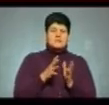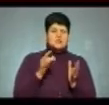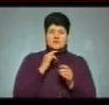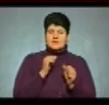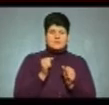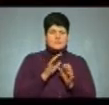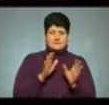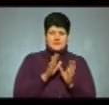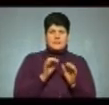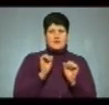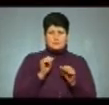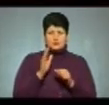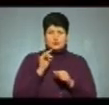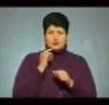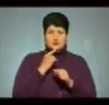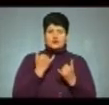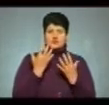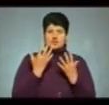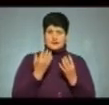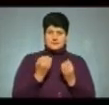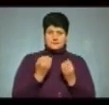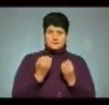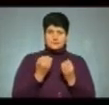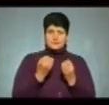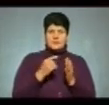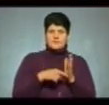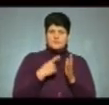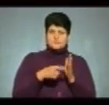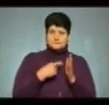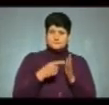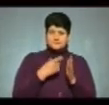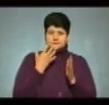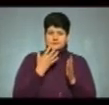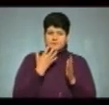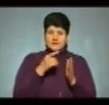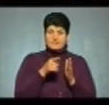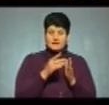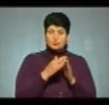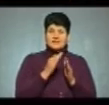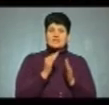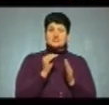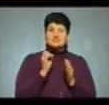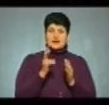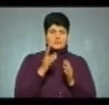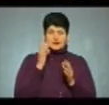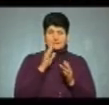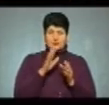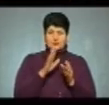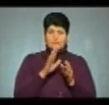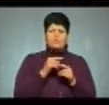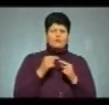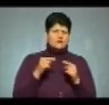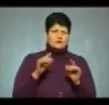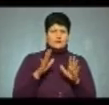тому що може бути економія. На сьогоднішній день по приладу обліку теплової енергії в тих будинках, де є ЖЕКи, ми не нараховуємо. Тобто в будь-якому